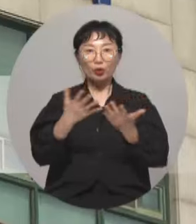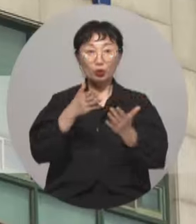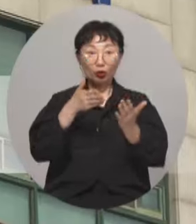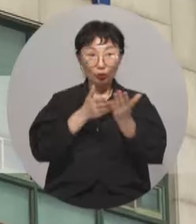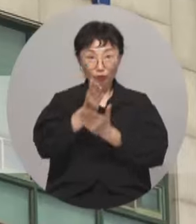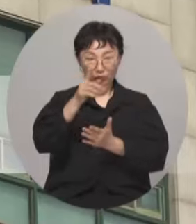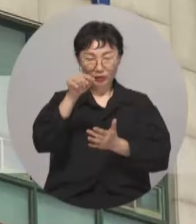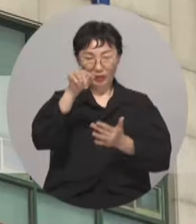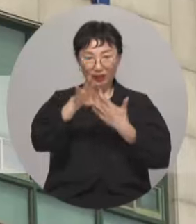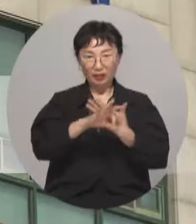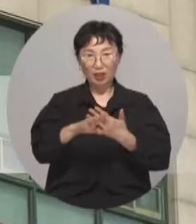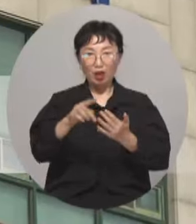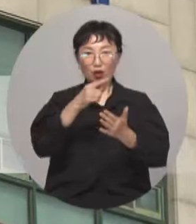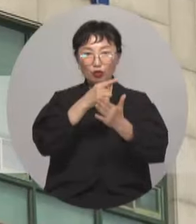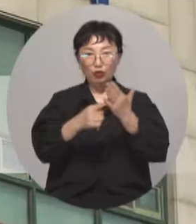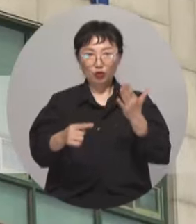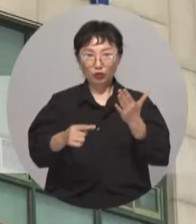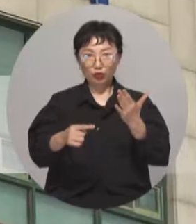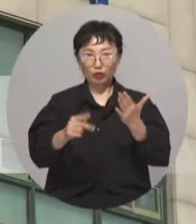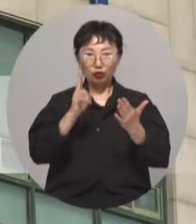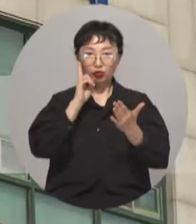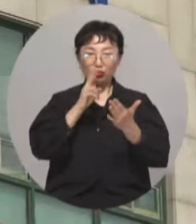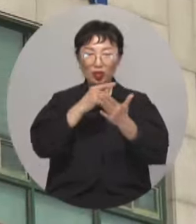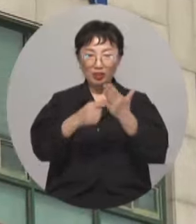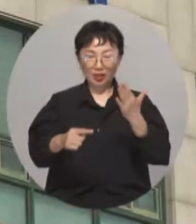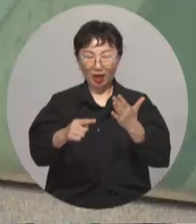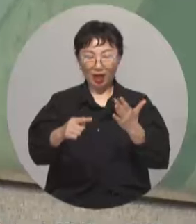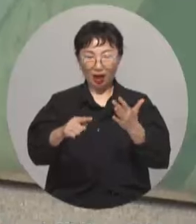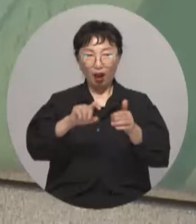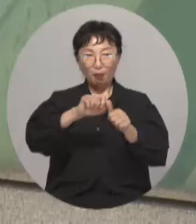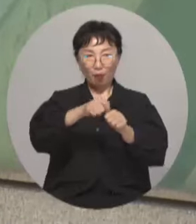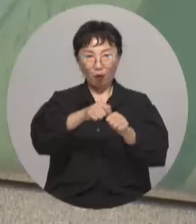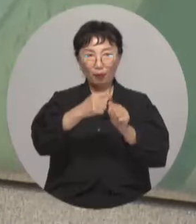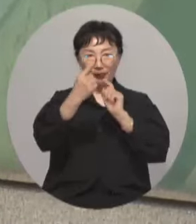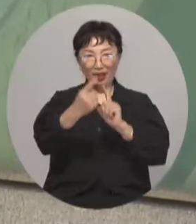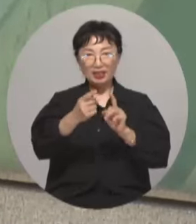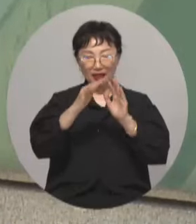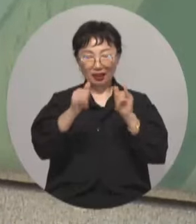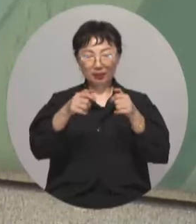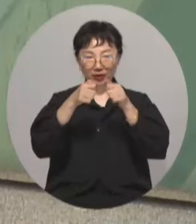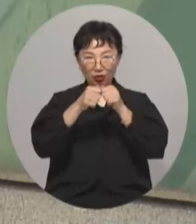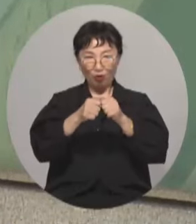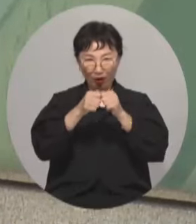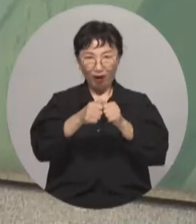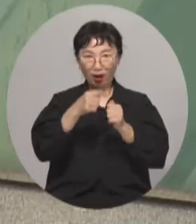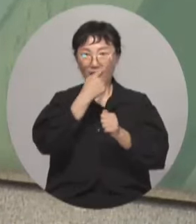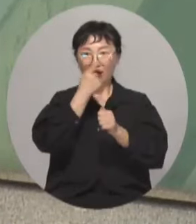현장에 중대제안 것으로 보고 정확한 사고 경의를 조사 중입니다